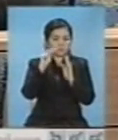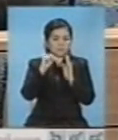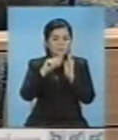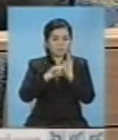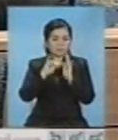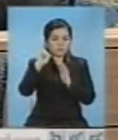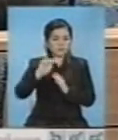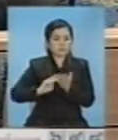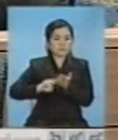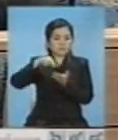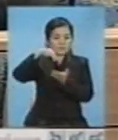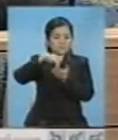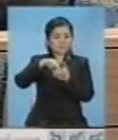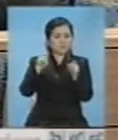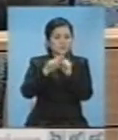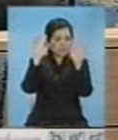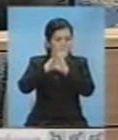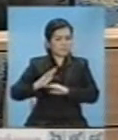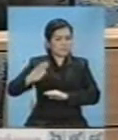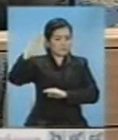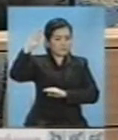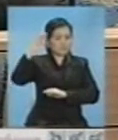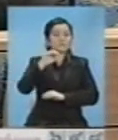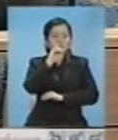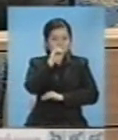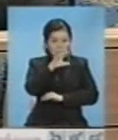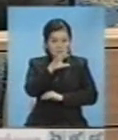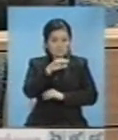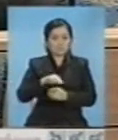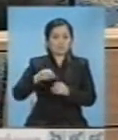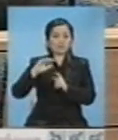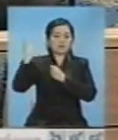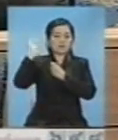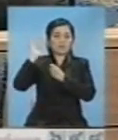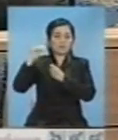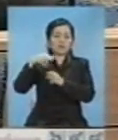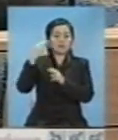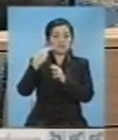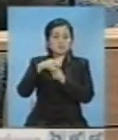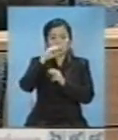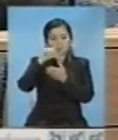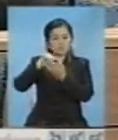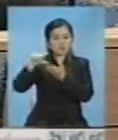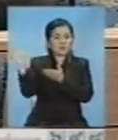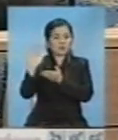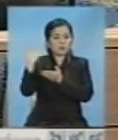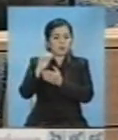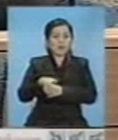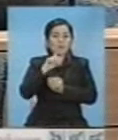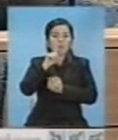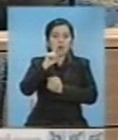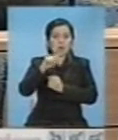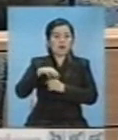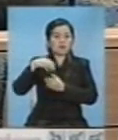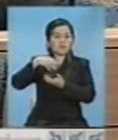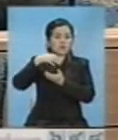นะครับลักษณะเป็นการประท้วงและก็บอกว่าท่านจุรินทร์ไม่จำเป็นต้องถอนยืนขึ้นในลักษณะพูดเสียดสีว่าท่านจุรินทร์โกห